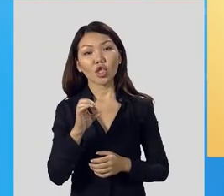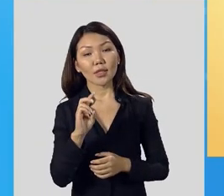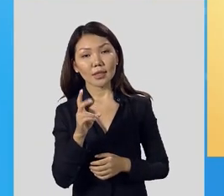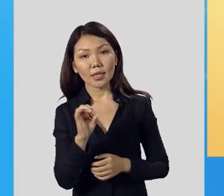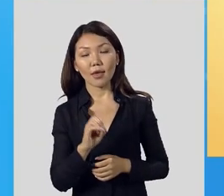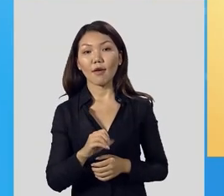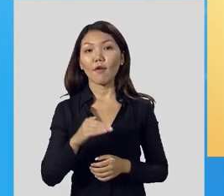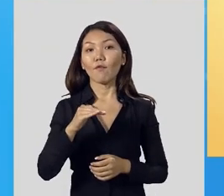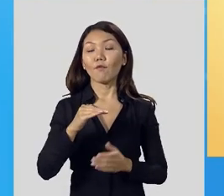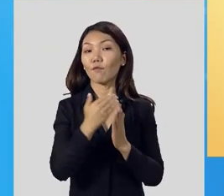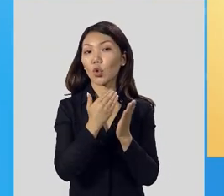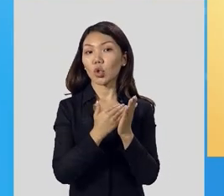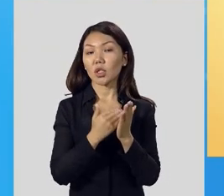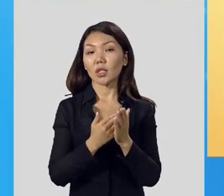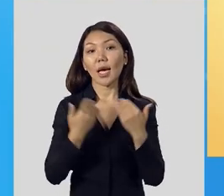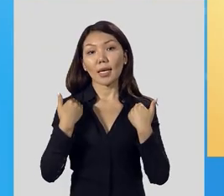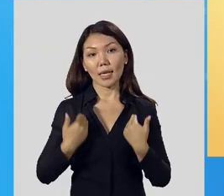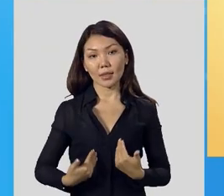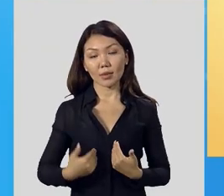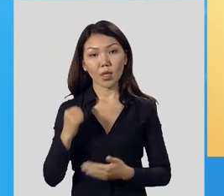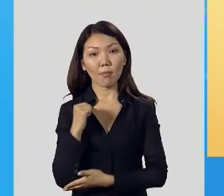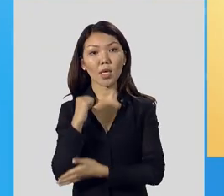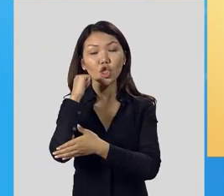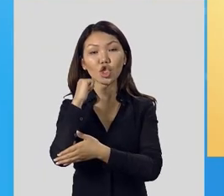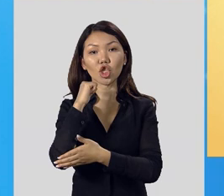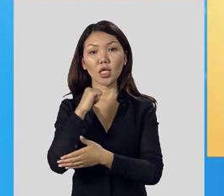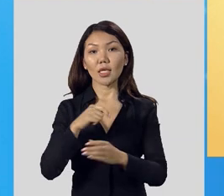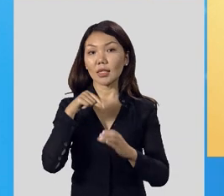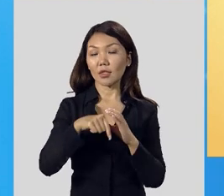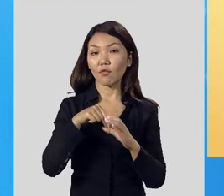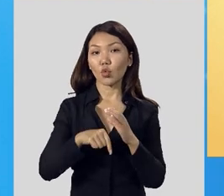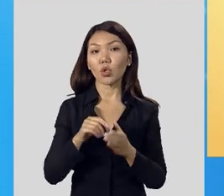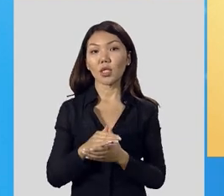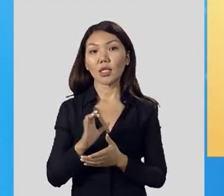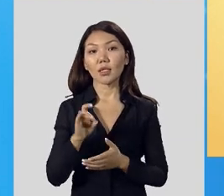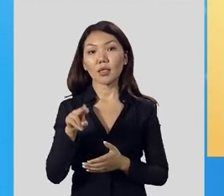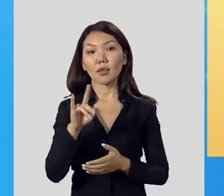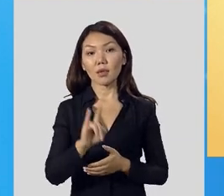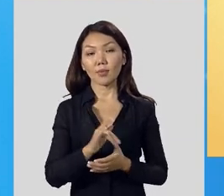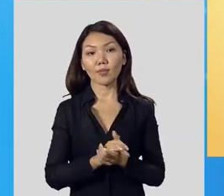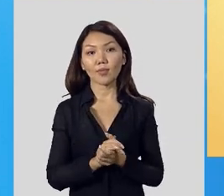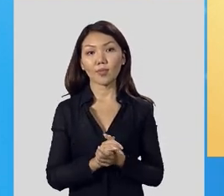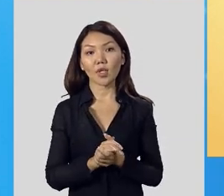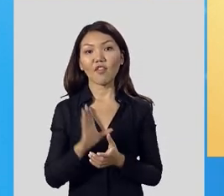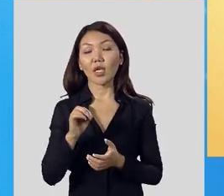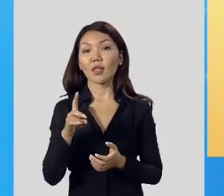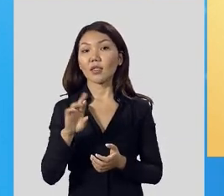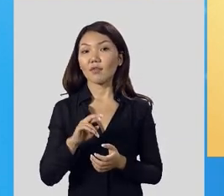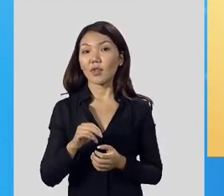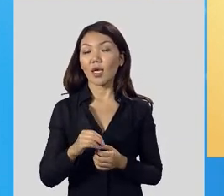функции организма и поддержание состава внутренней среды. Вегетативная